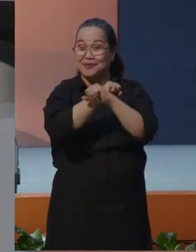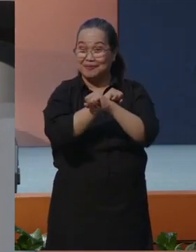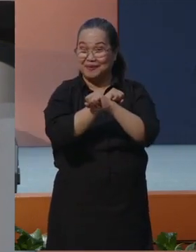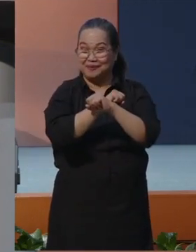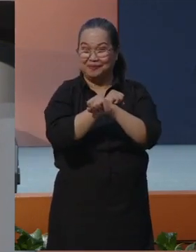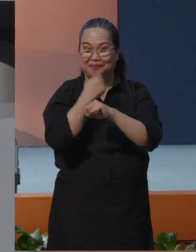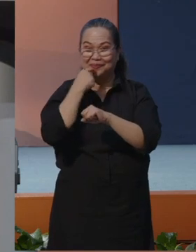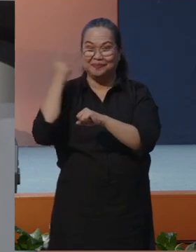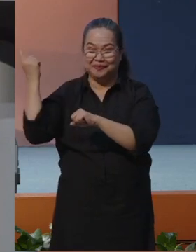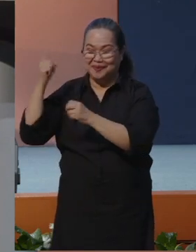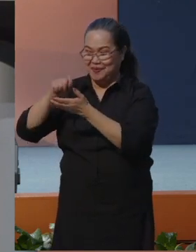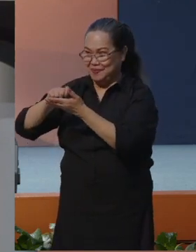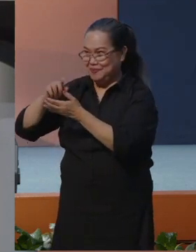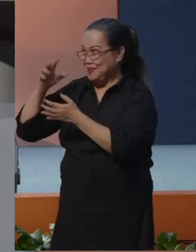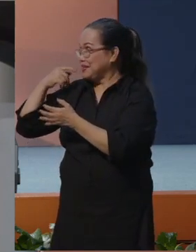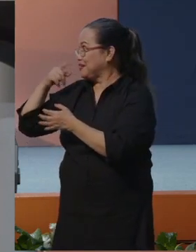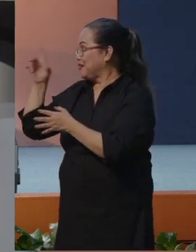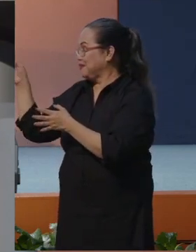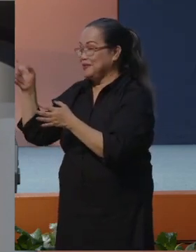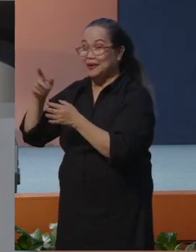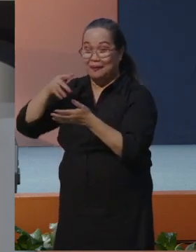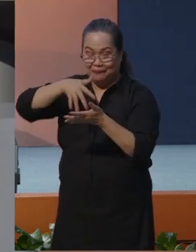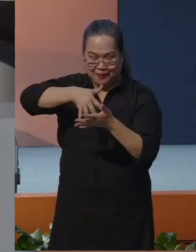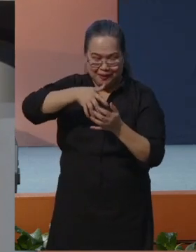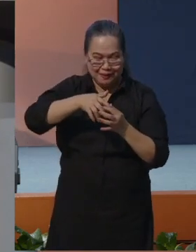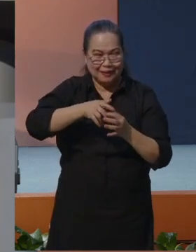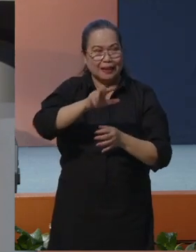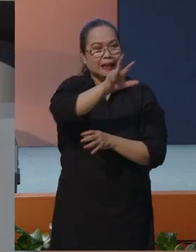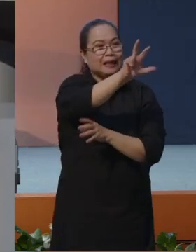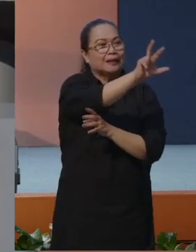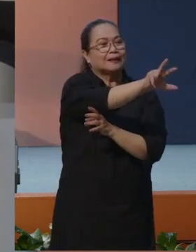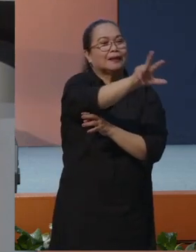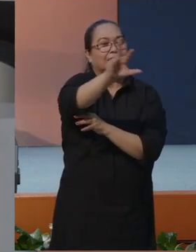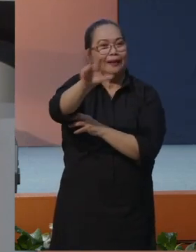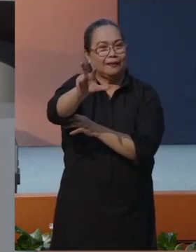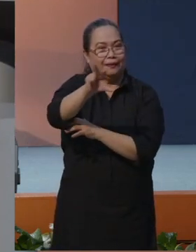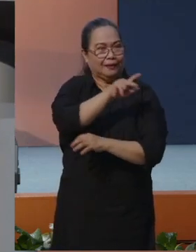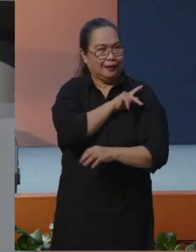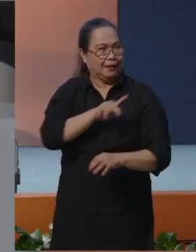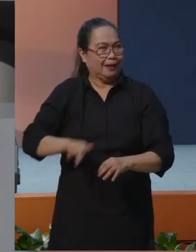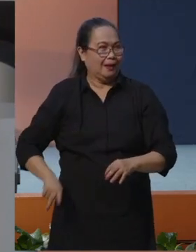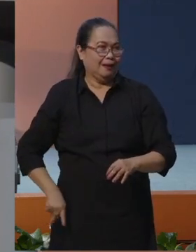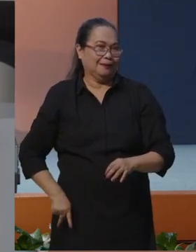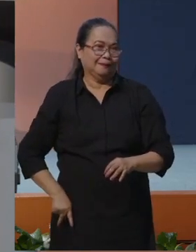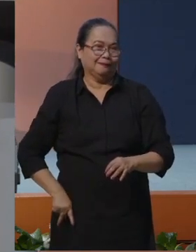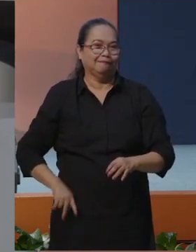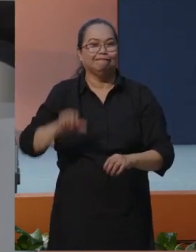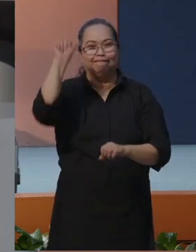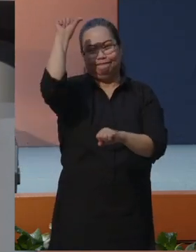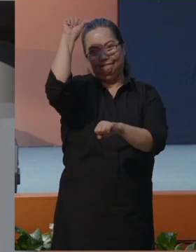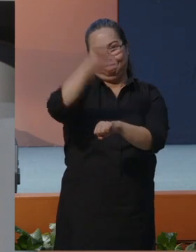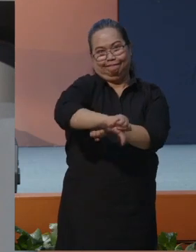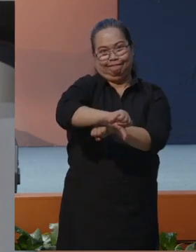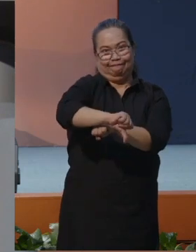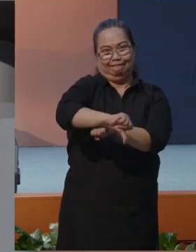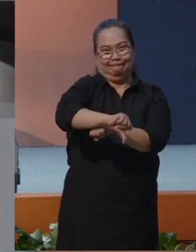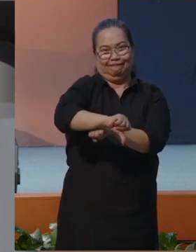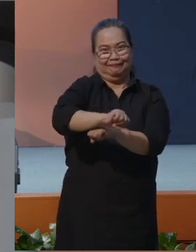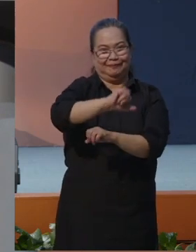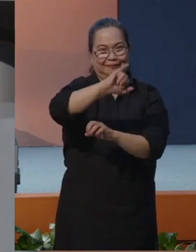Dr. Warren Wiersbe. Ang sabi niya dito, 33 kings are named in Joshua chapter